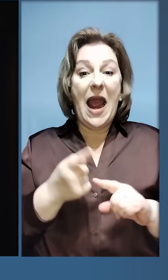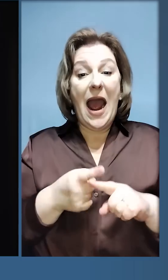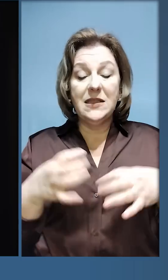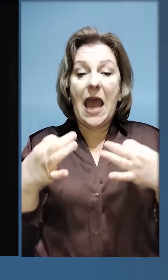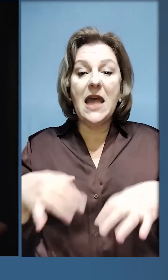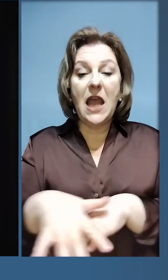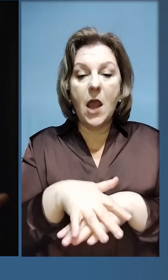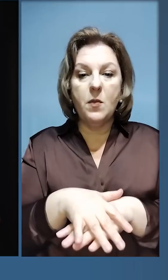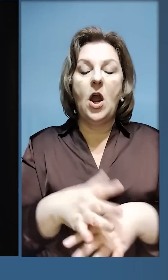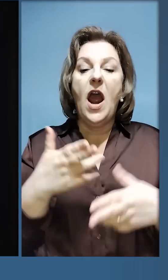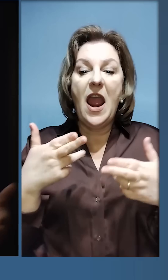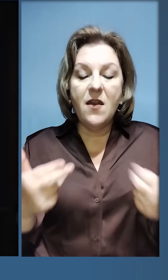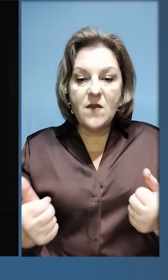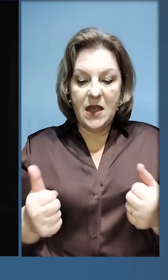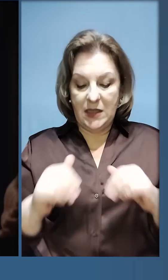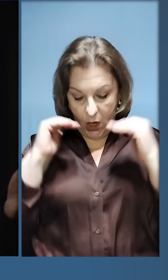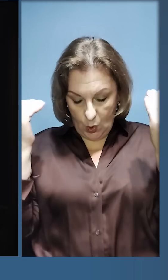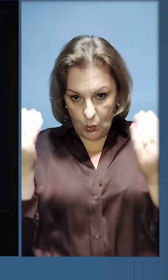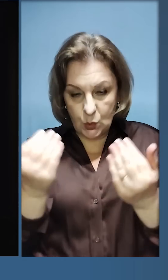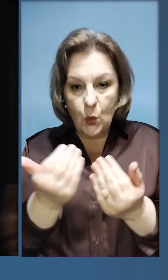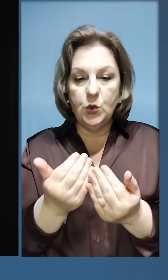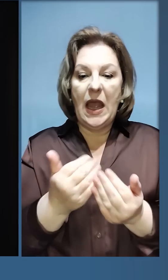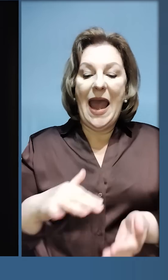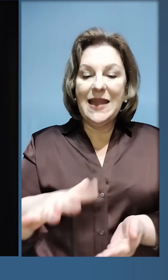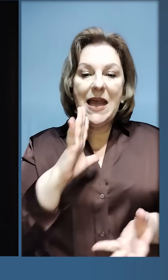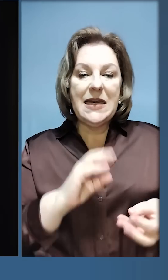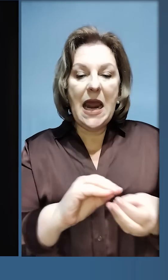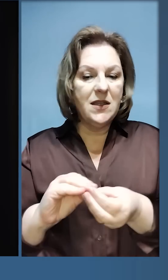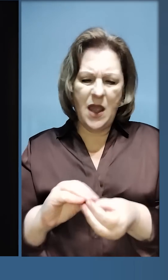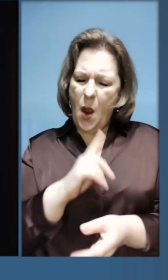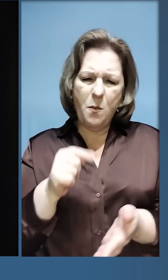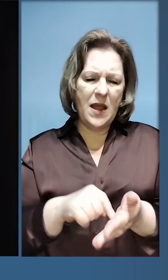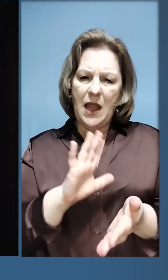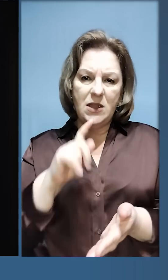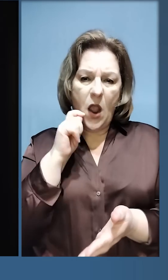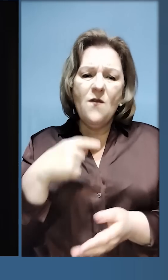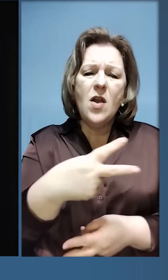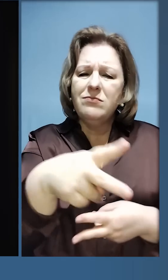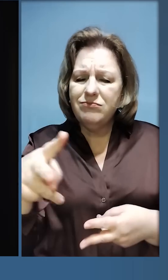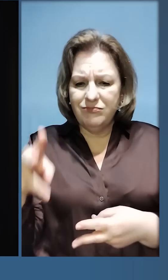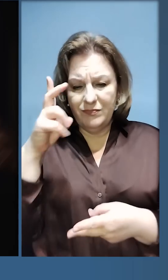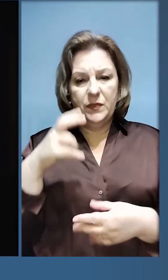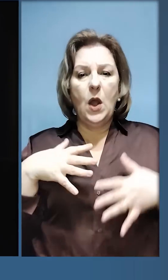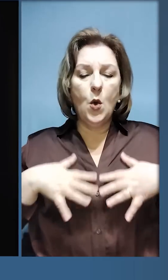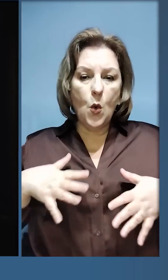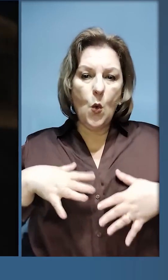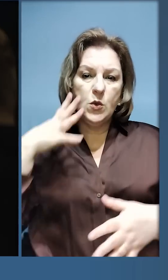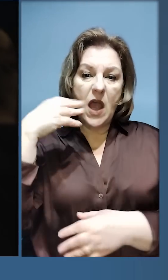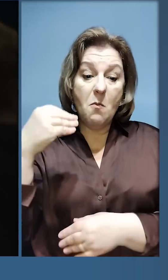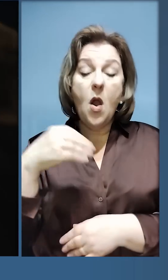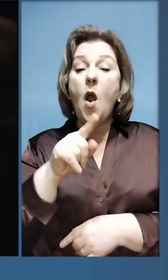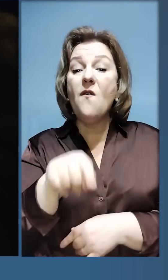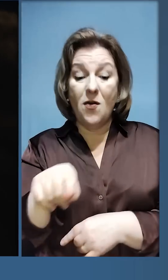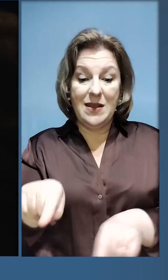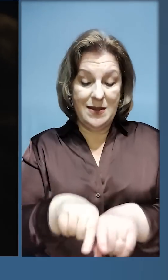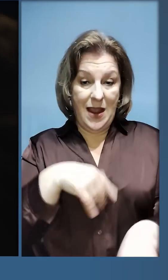демократія. Визнати суверенітет, територіальну цілісність – питання не в Україні, питання в усіх державах. Грузія, Молдова